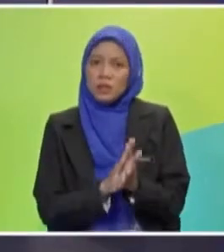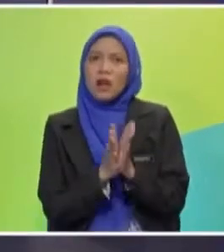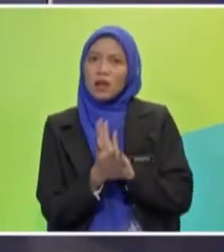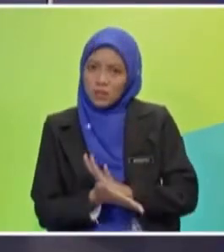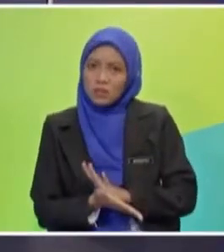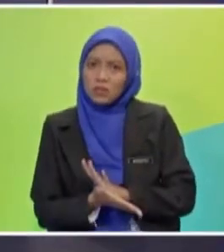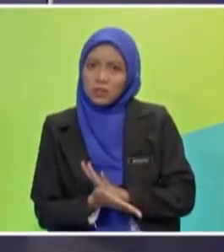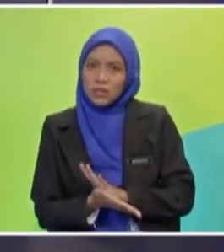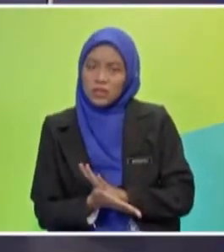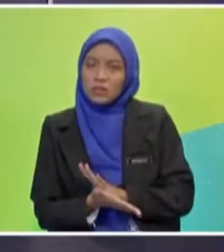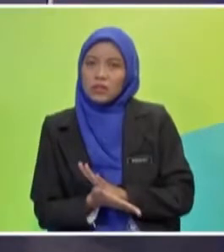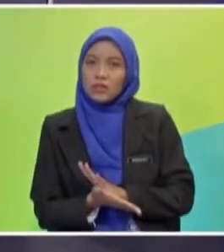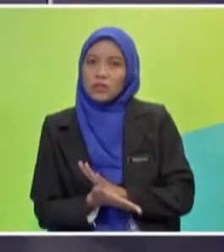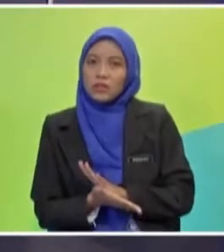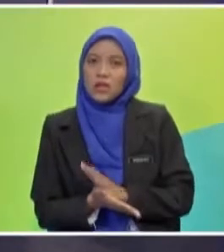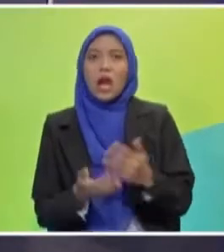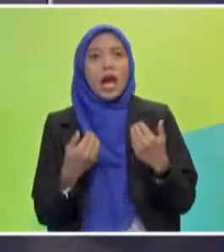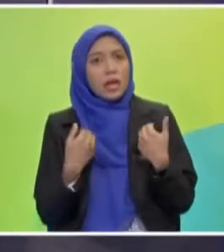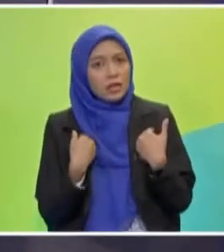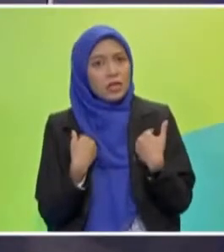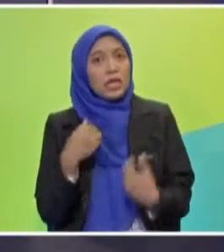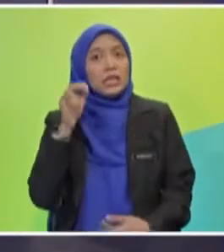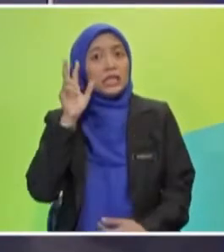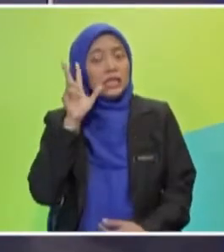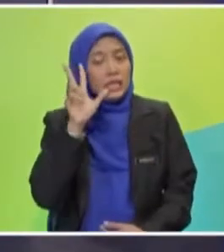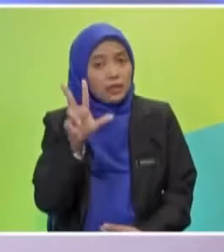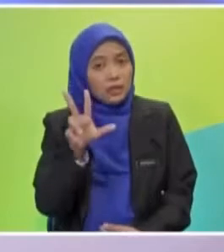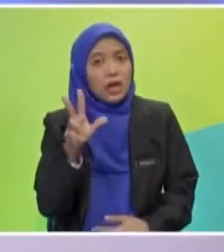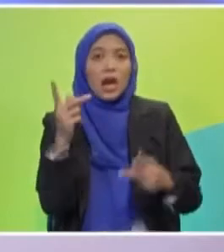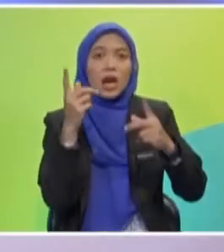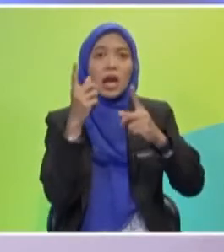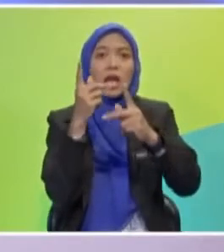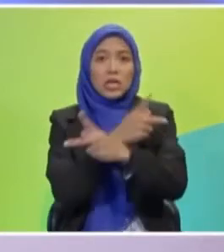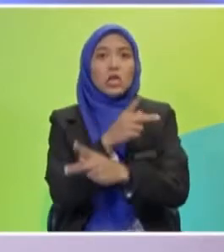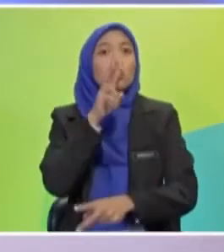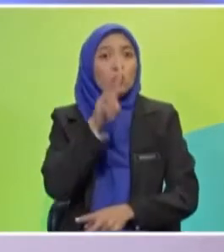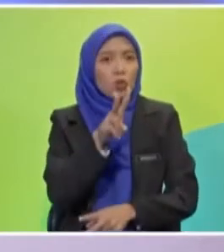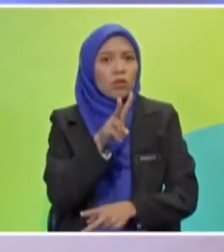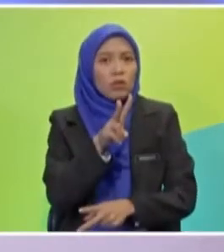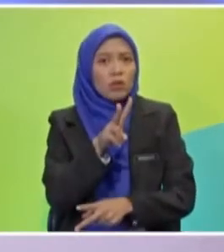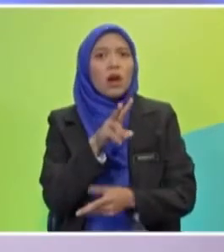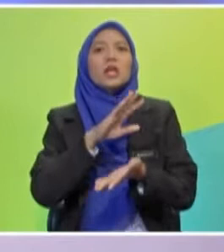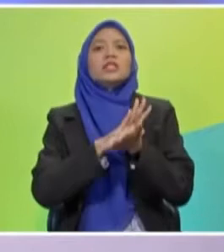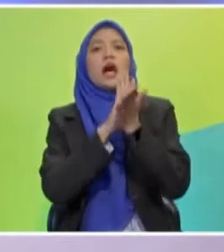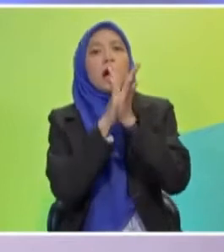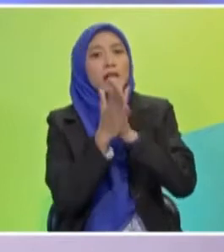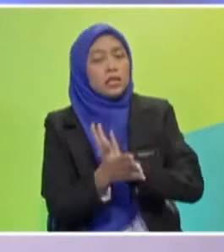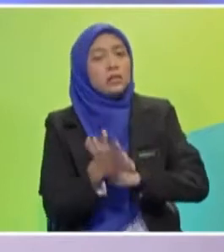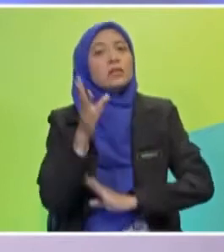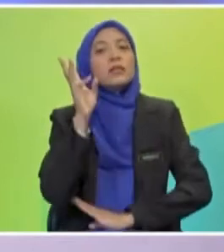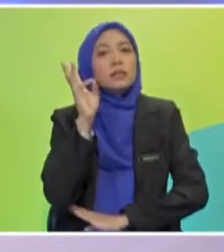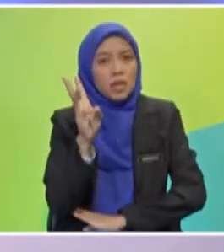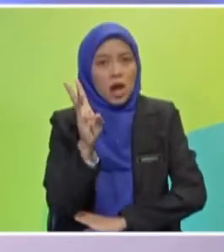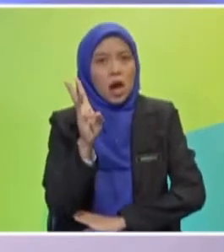apa? Maknanya di sini ialah ada 3 kali 2 yang akhirnya menjadi 6. Itu